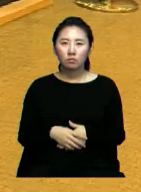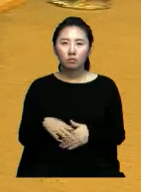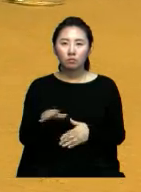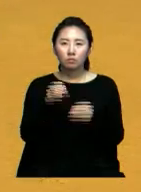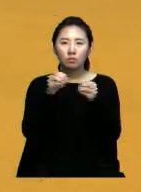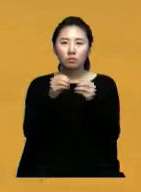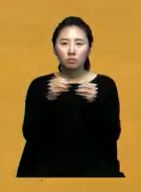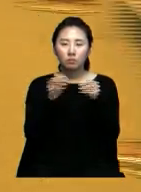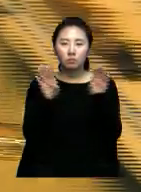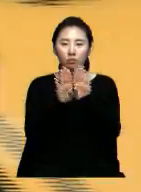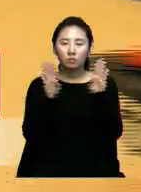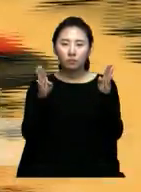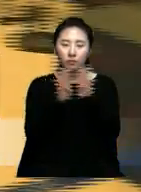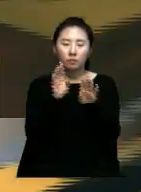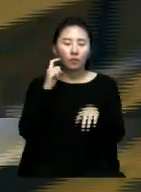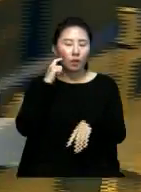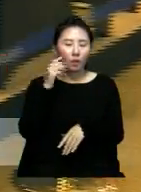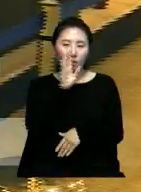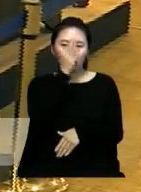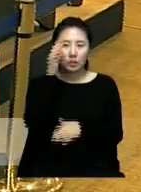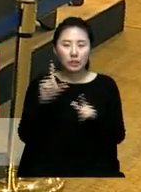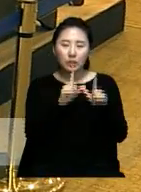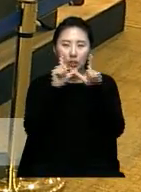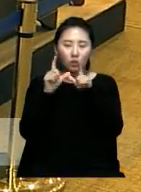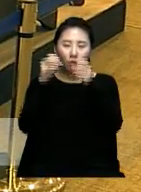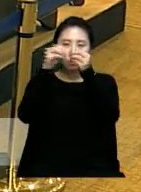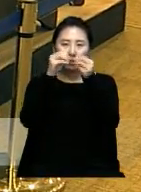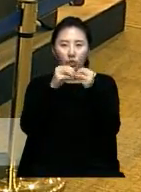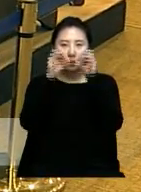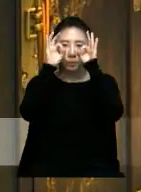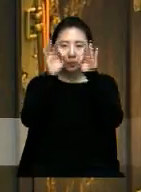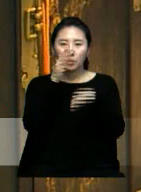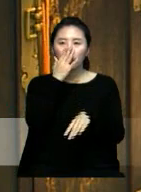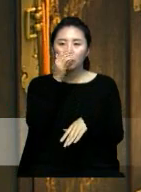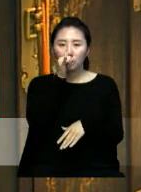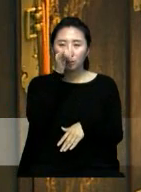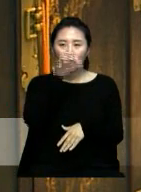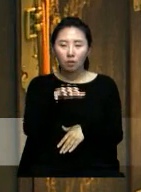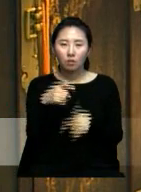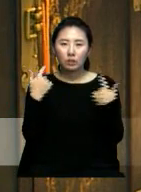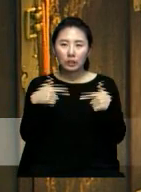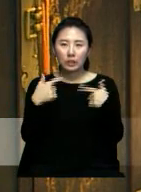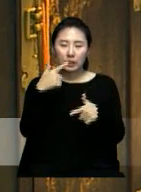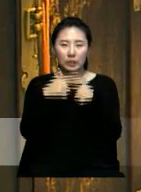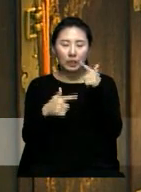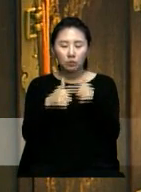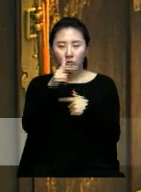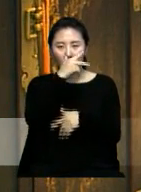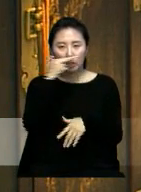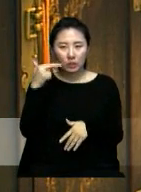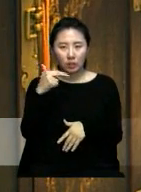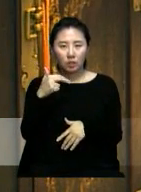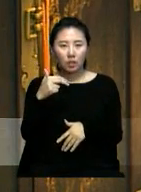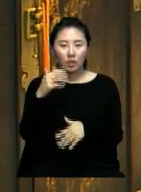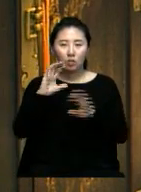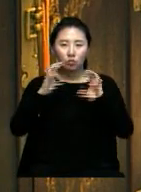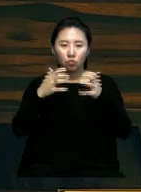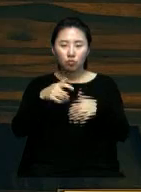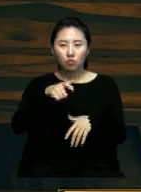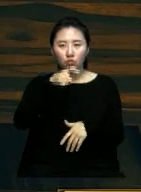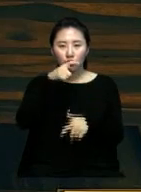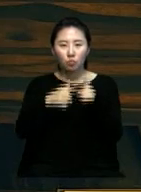우리 전통 가구의 아름다움과 선조들의 생활상을 엿볼 수 있는 자리. 언제나 나무 향기로 가득한